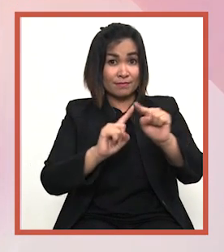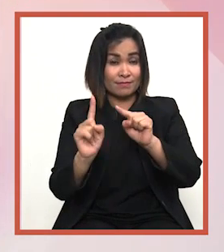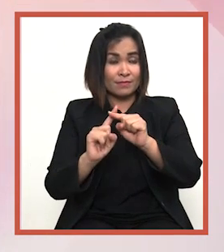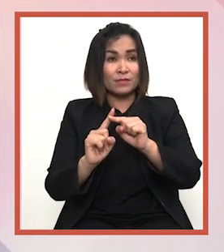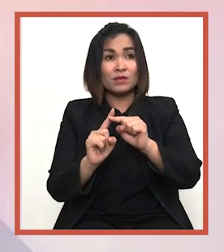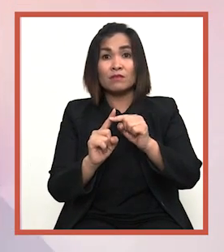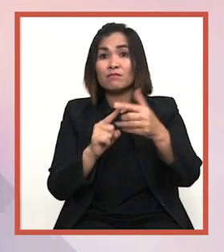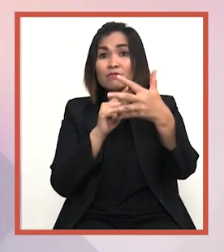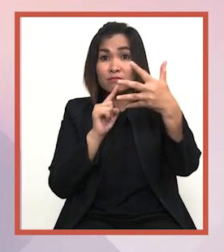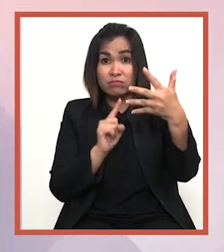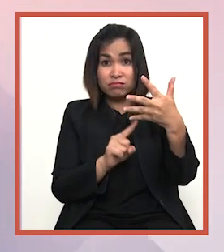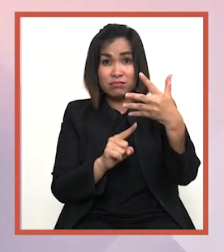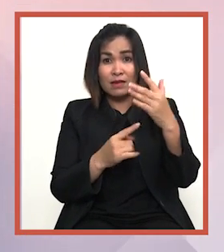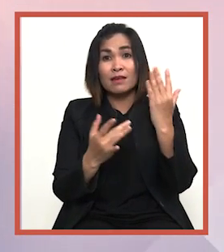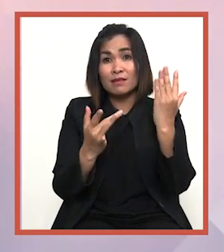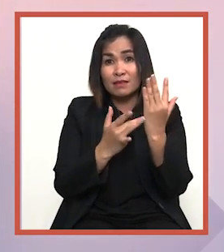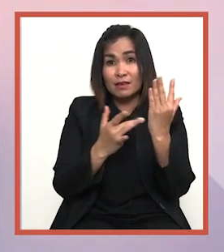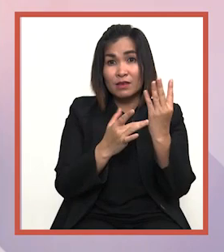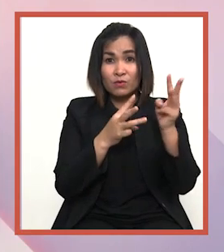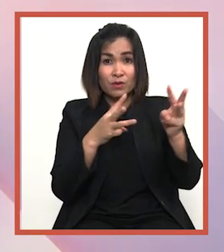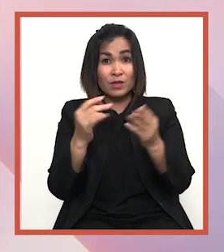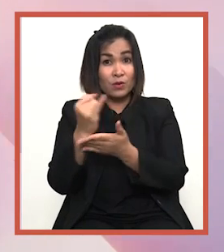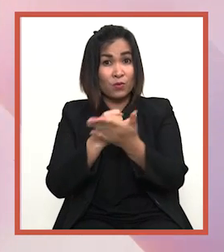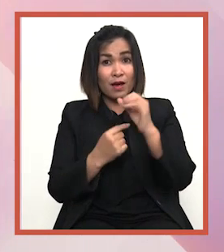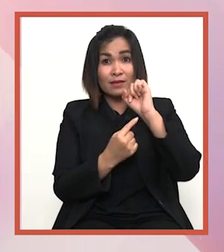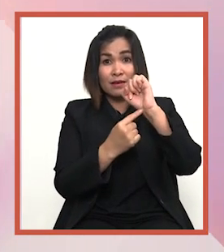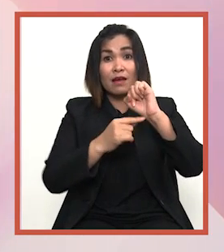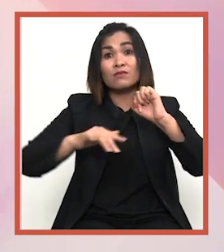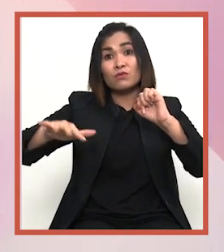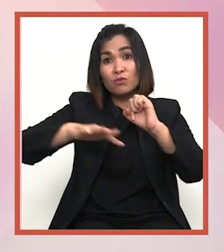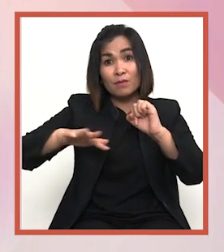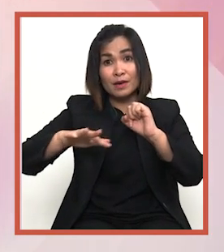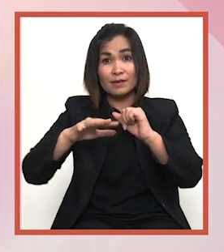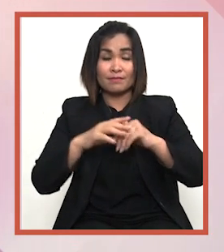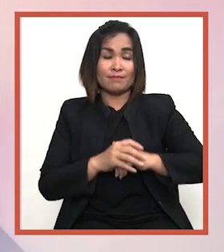และสุดท้ายเทคนิคการเขียนสัญลักษณ์โดยทั่วไป